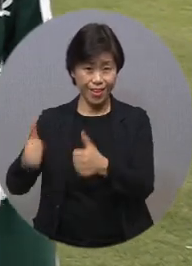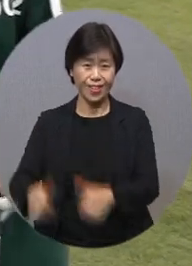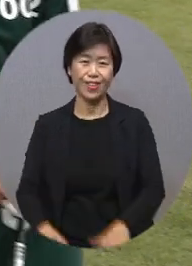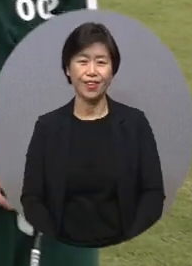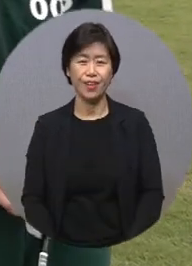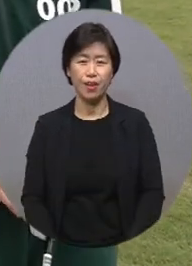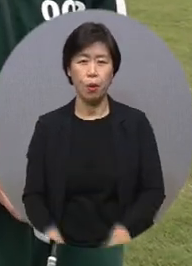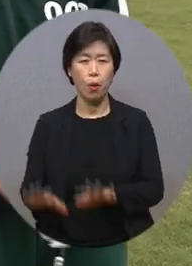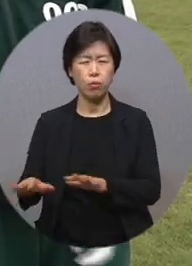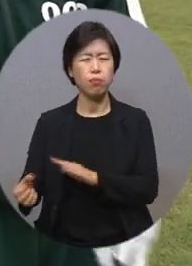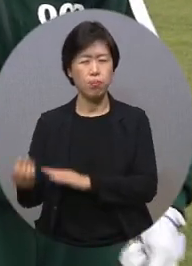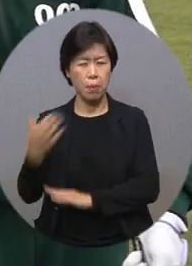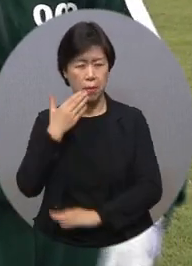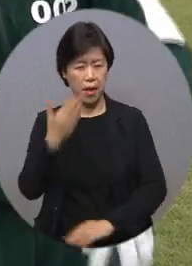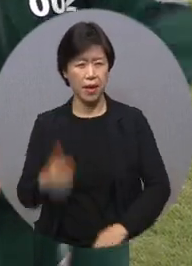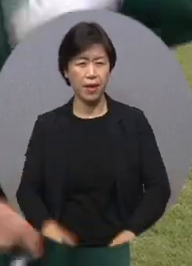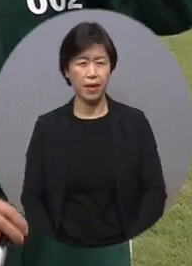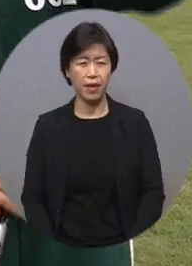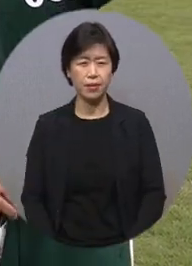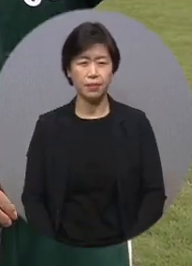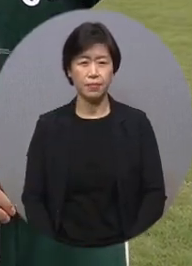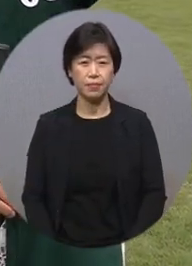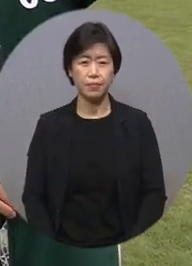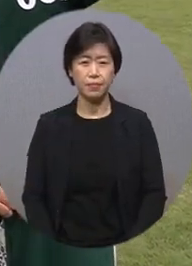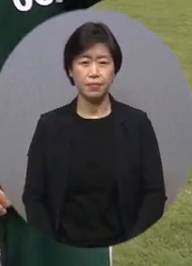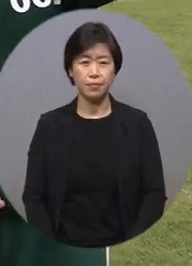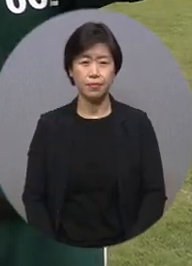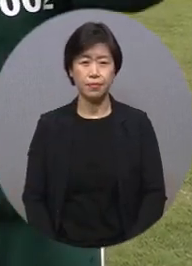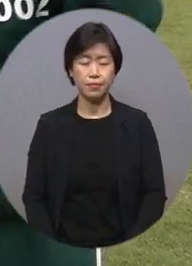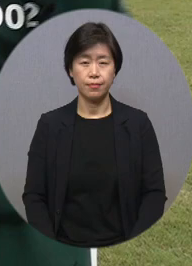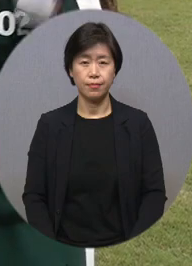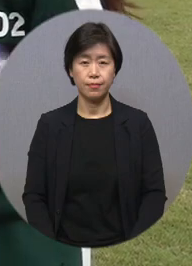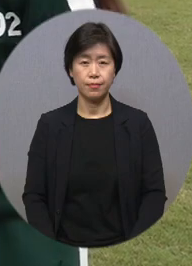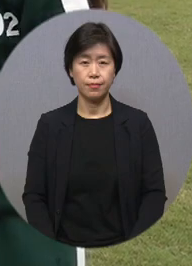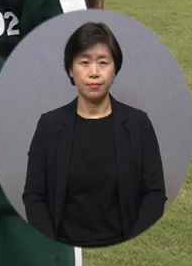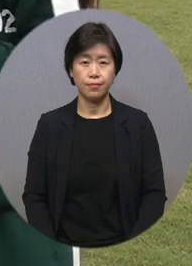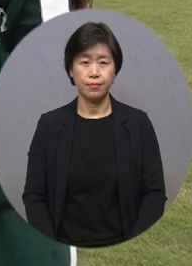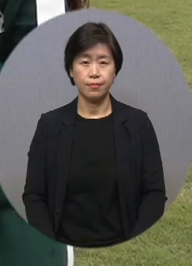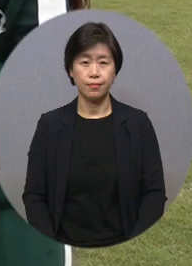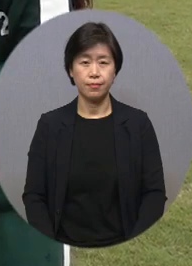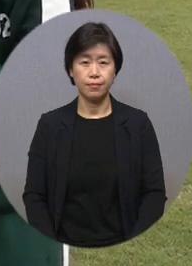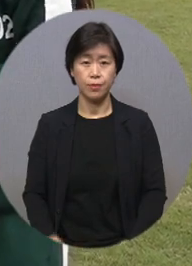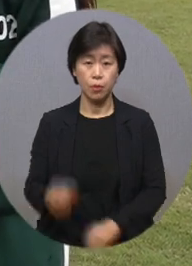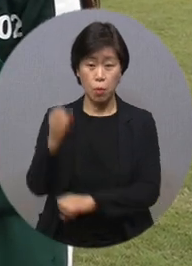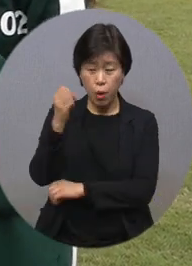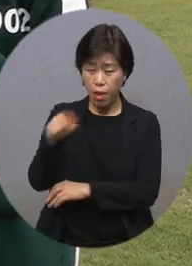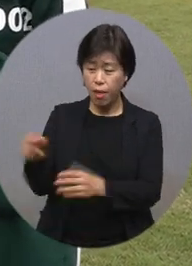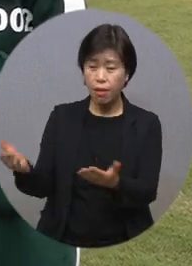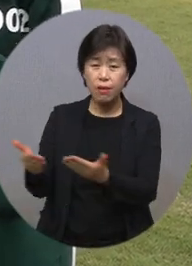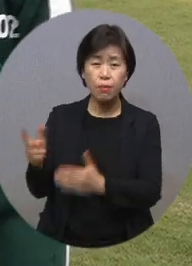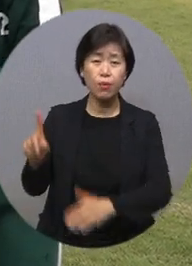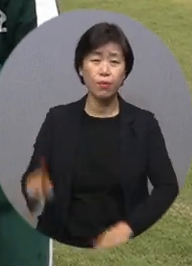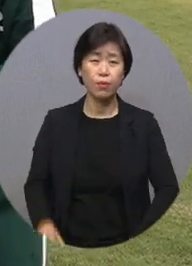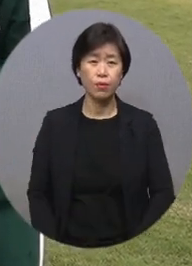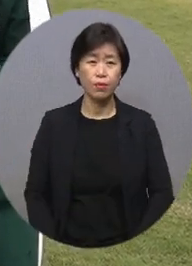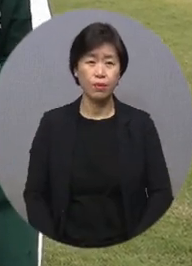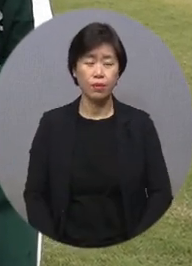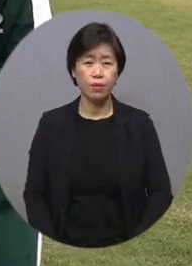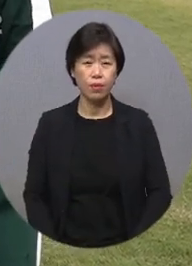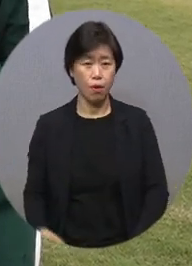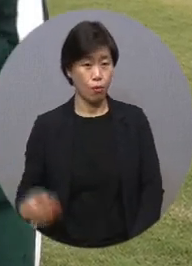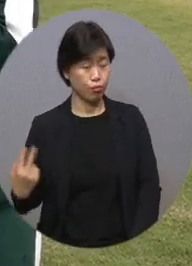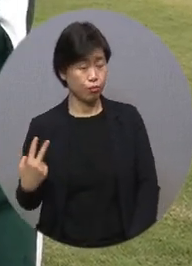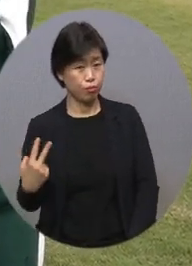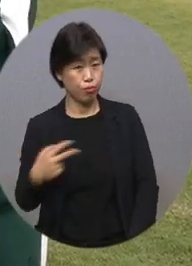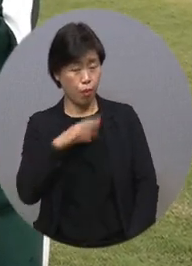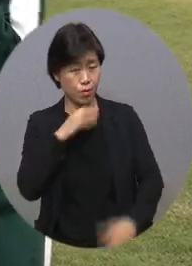우리 이길 수 있어. 나 하이테트 처음 했는데. 1번. 원래 직업이 뭐예요? 저희 오징어